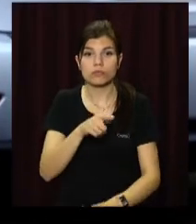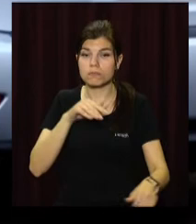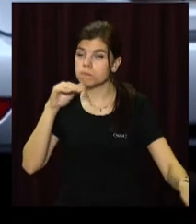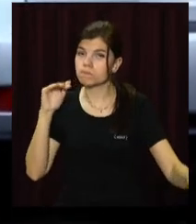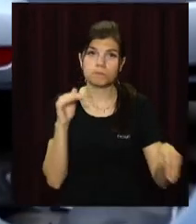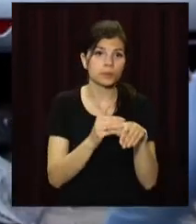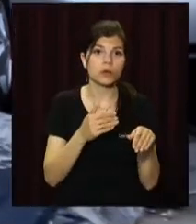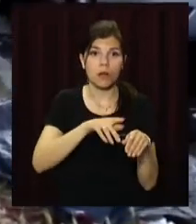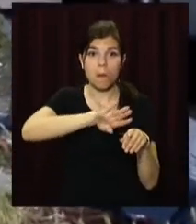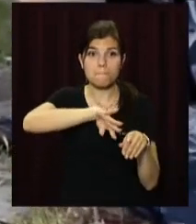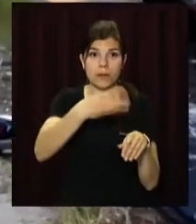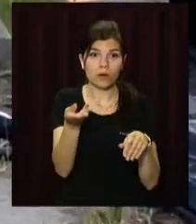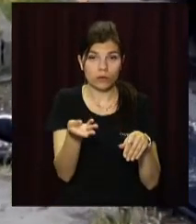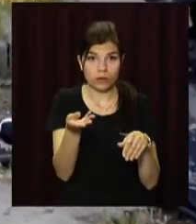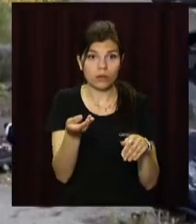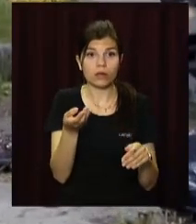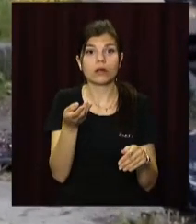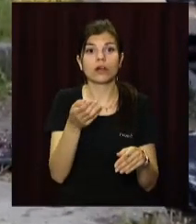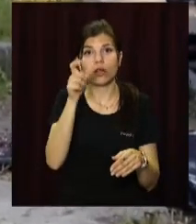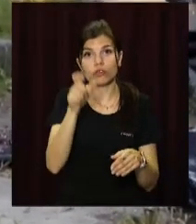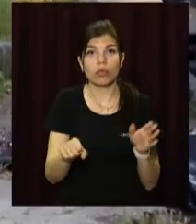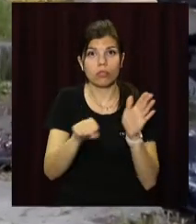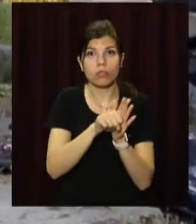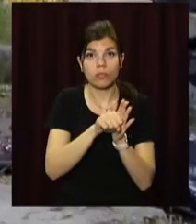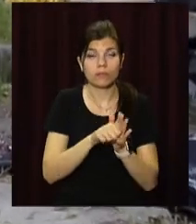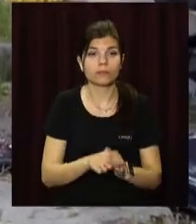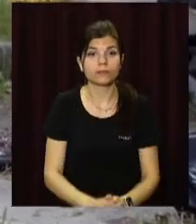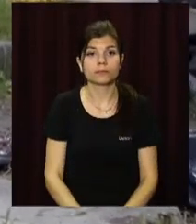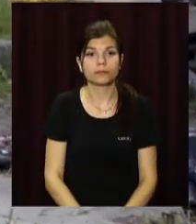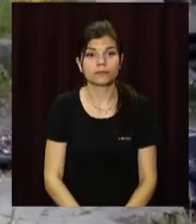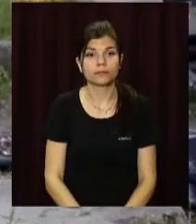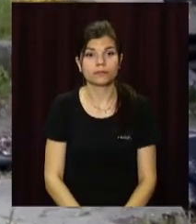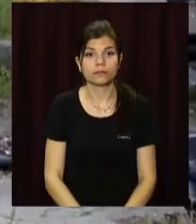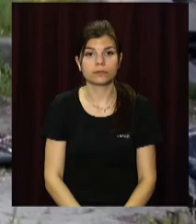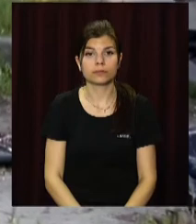зіткнення перевернувся, його кермувальник загинув.